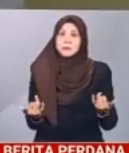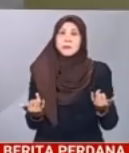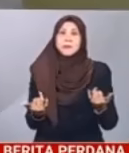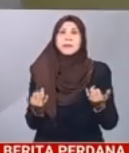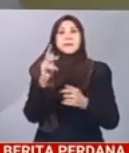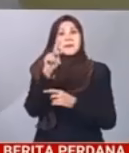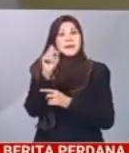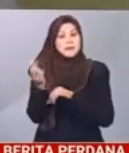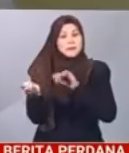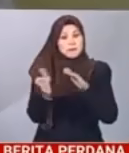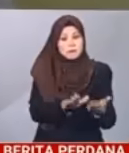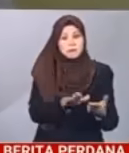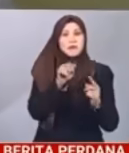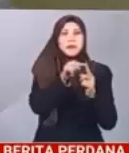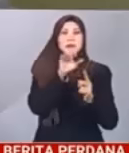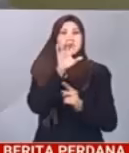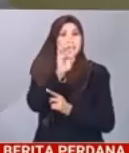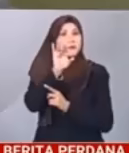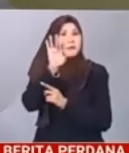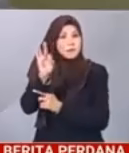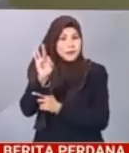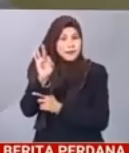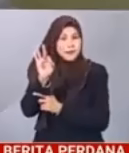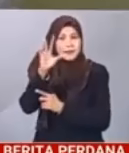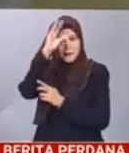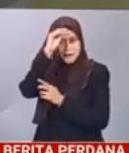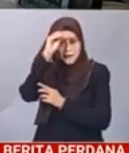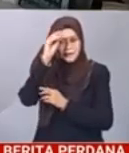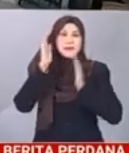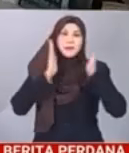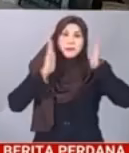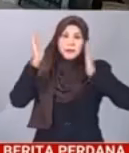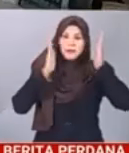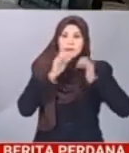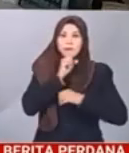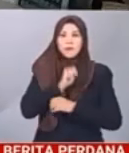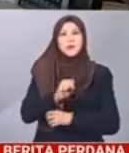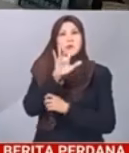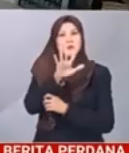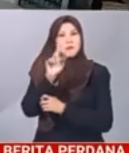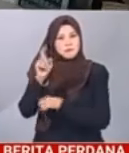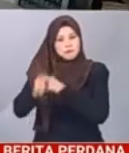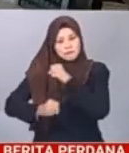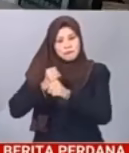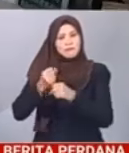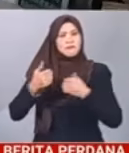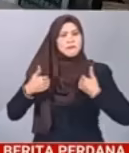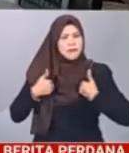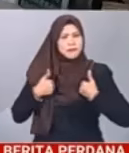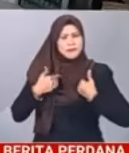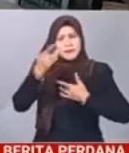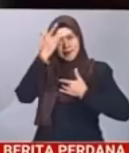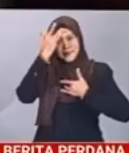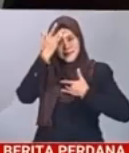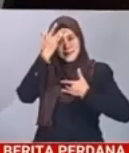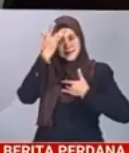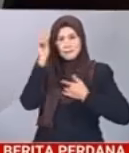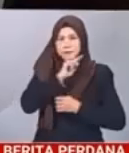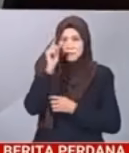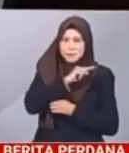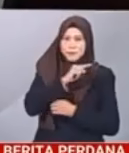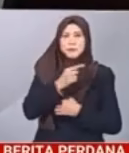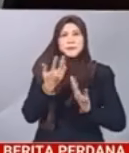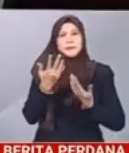kmatian ke-89 itu merupakan lelaki tempatan berusia 51 tahun yang mempunyai beberapa penyakit kronik